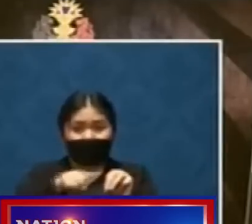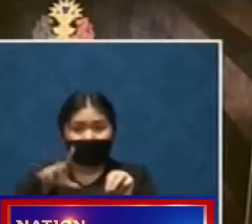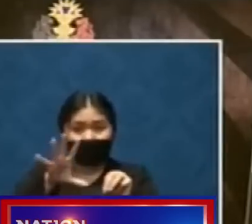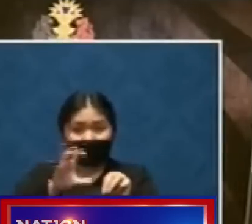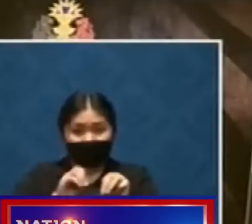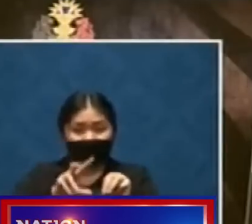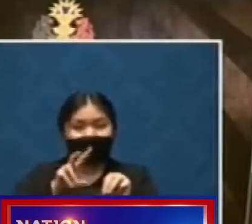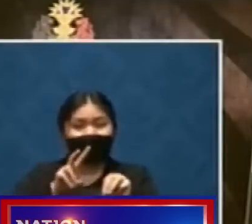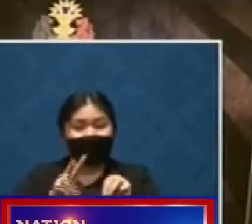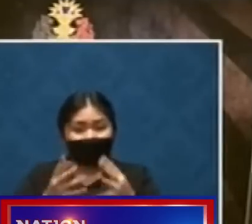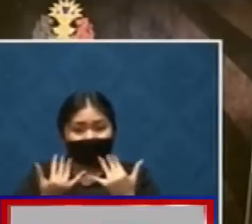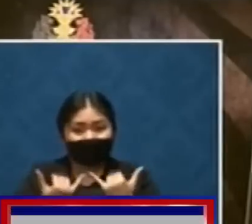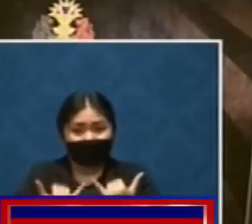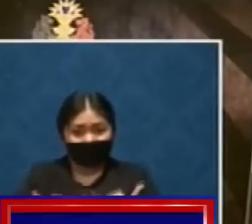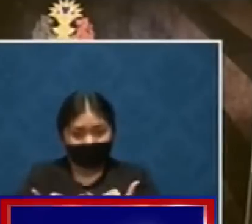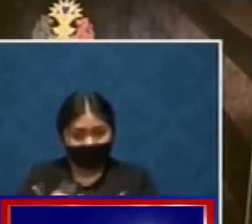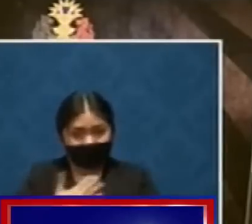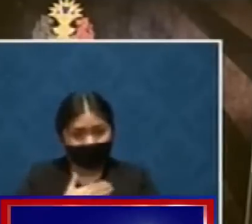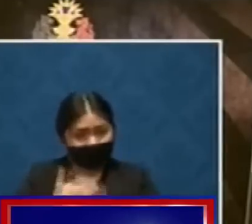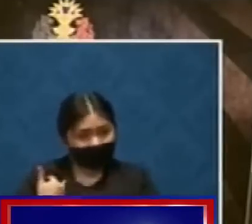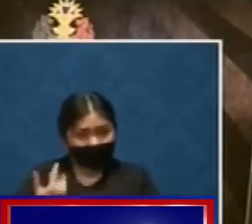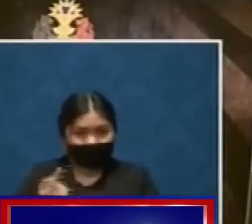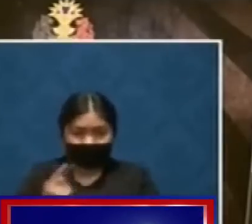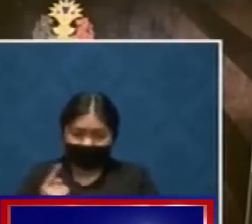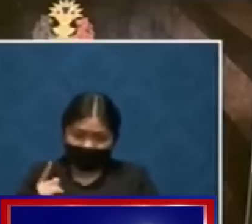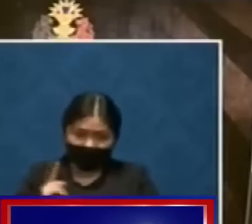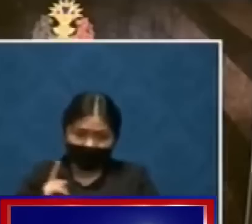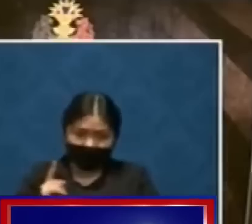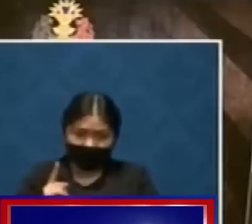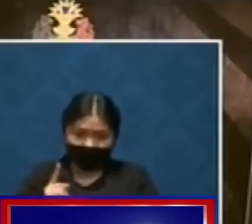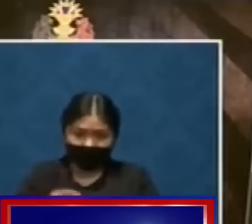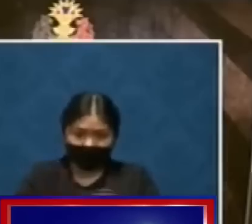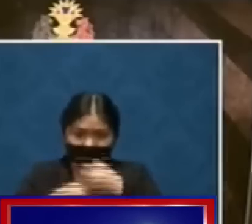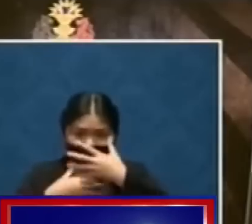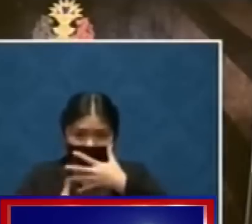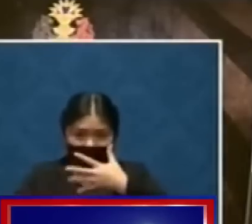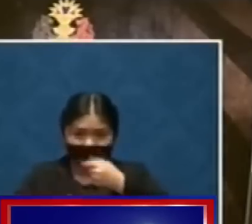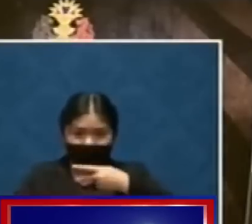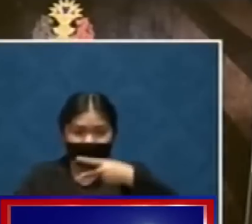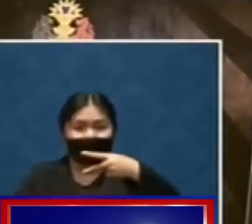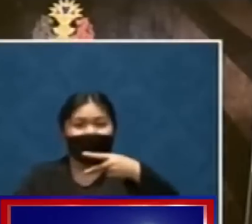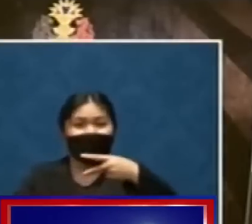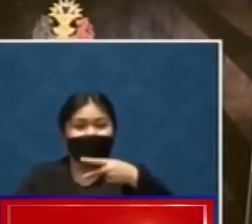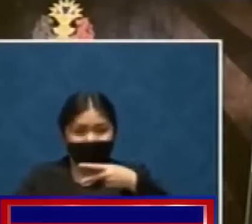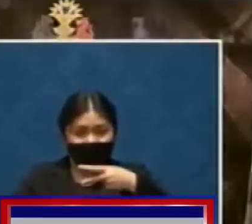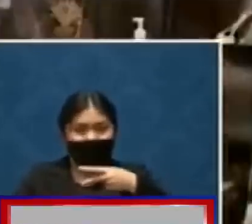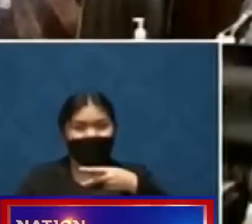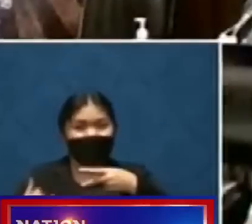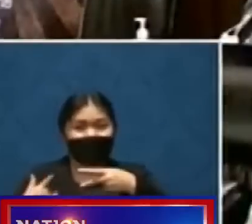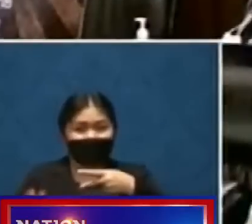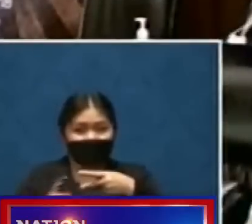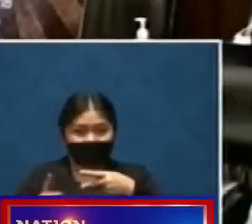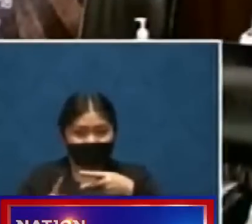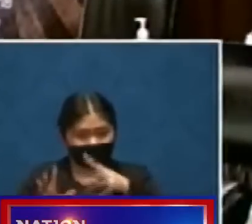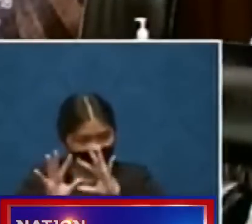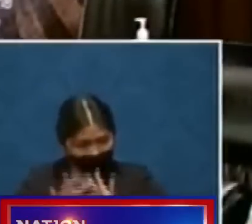ครวมไทยสร้างชาติเนี่ยนะก็ไปเอาของคนที่เกี่ยวข้องกับธุรกิจที่มันสีเทาๆมาซะแล้ว